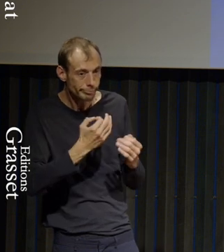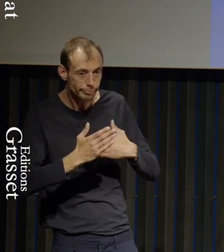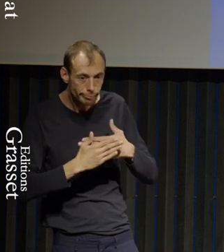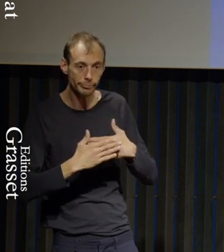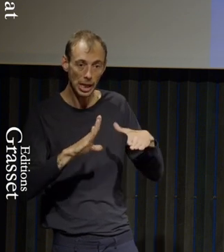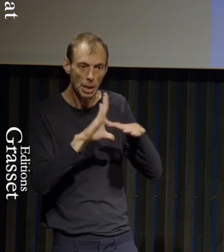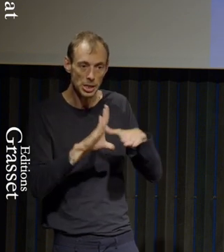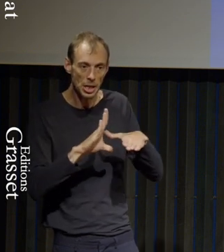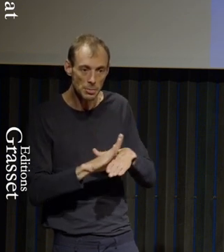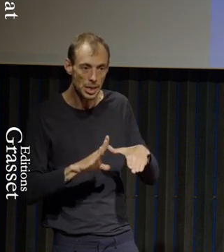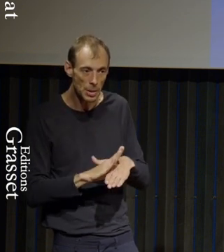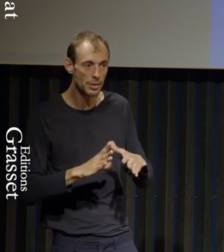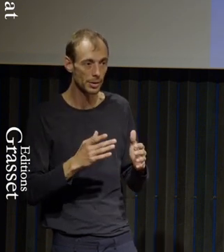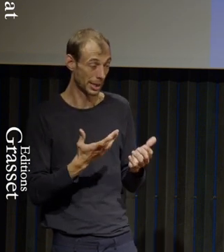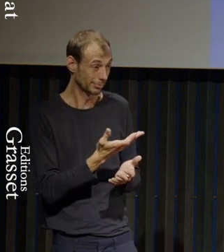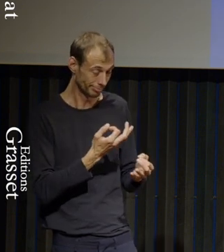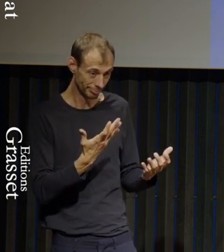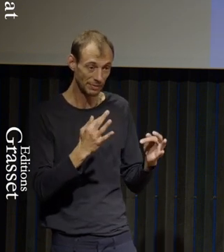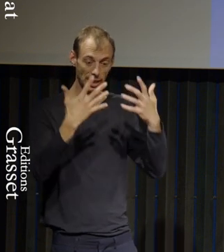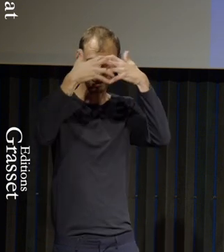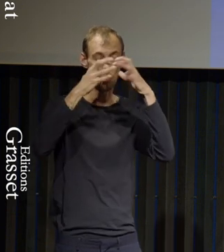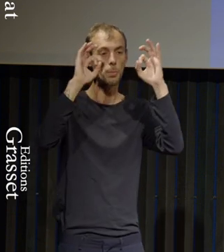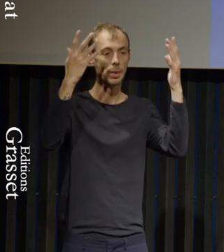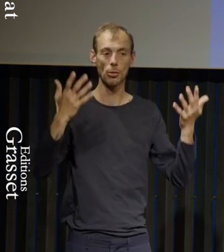c'est une salle des machines avec